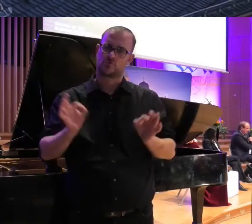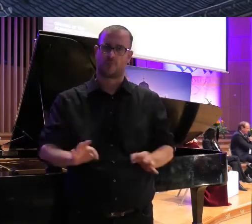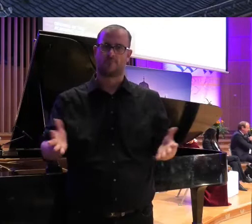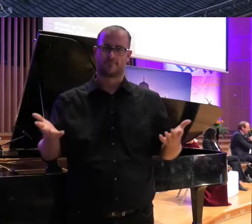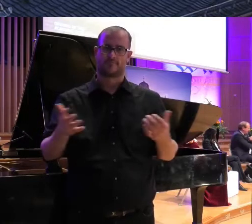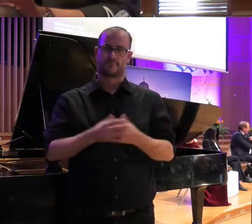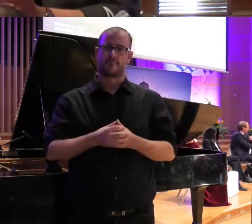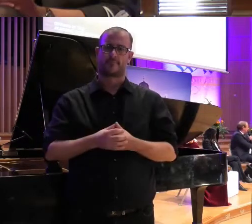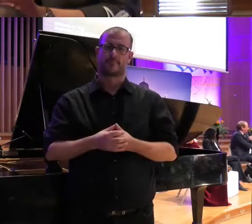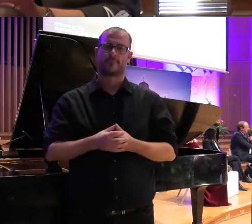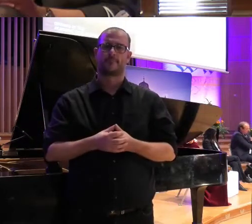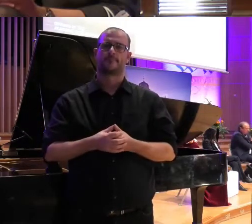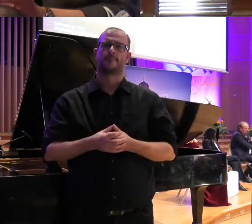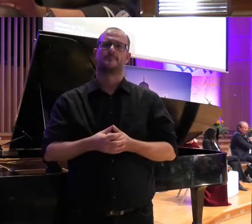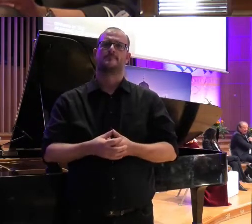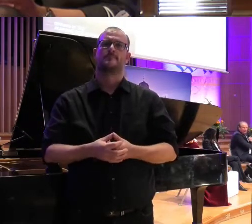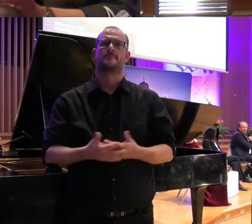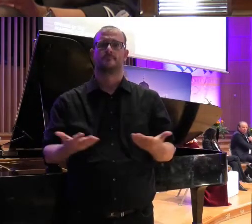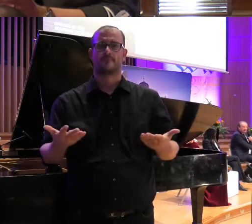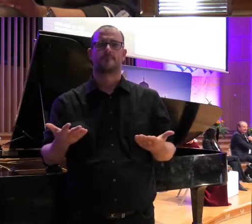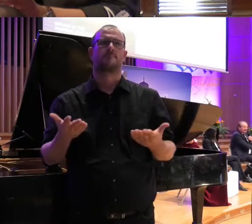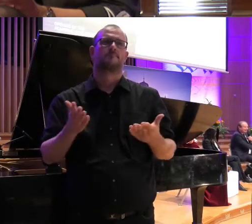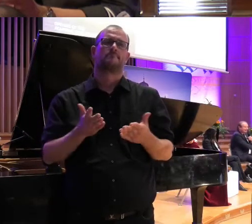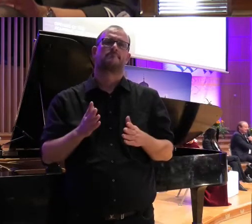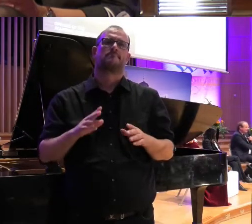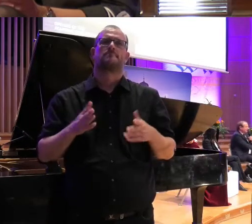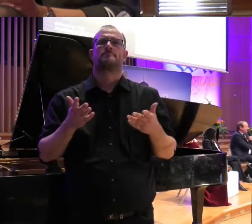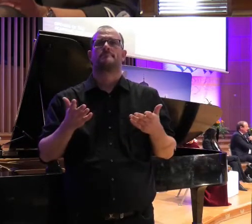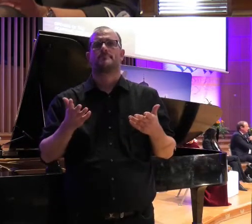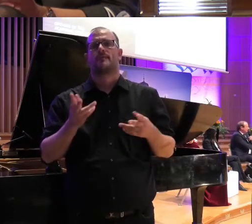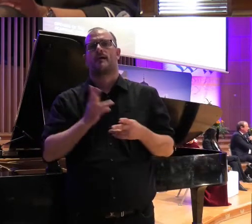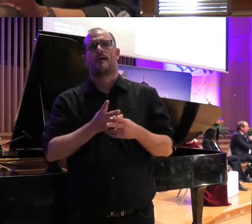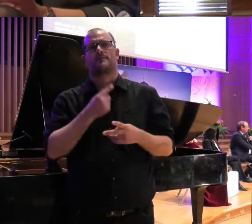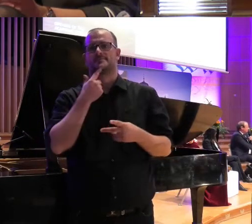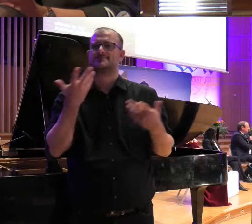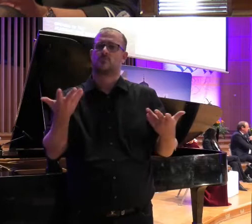haben wird. Schlussendlich muss man sagen, also die